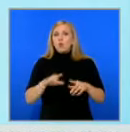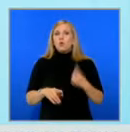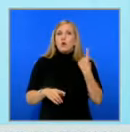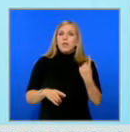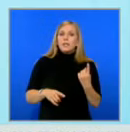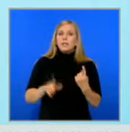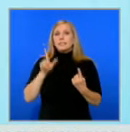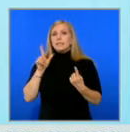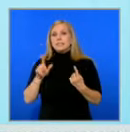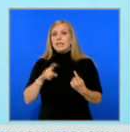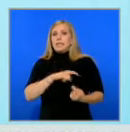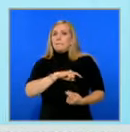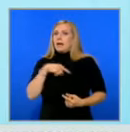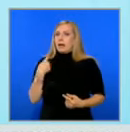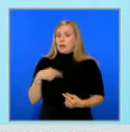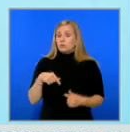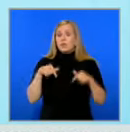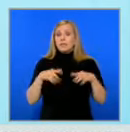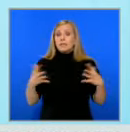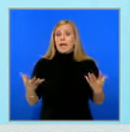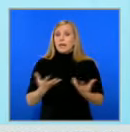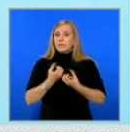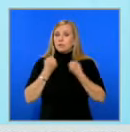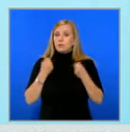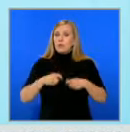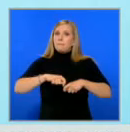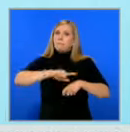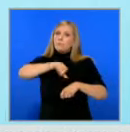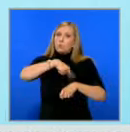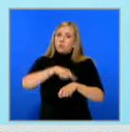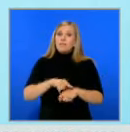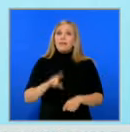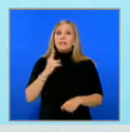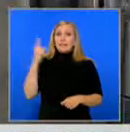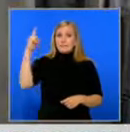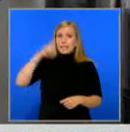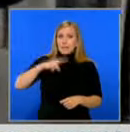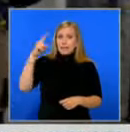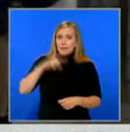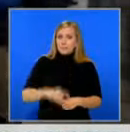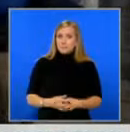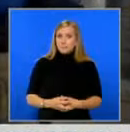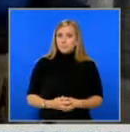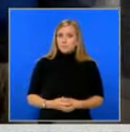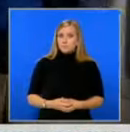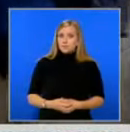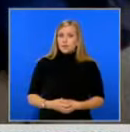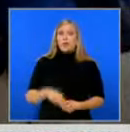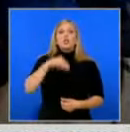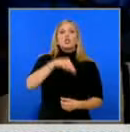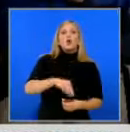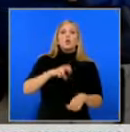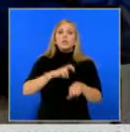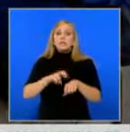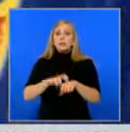един и 7° акцията по спасяването му продължи 10 денонощия тодор и димитър